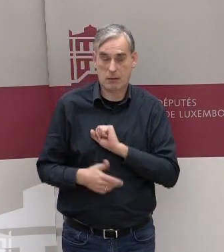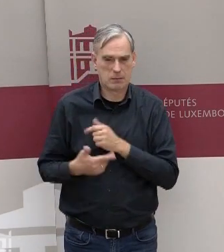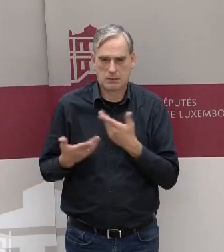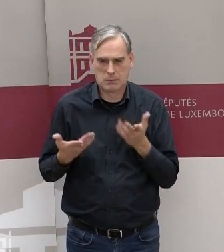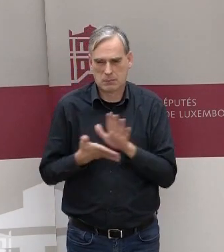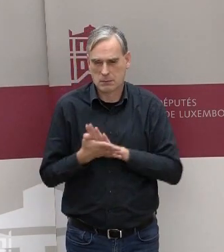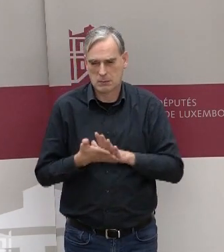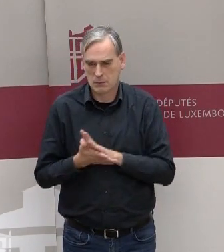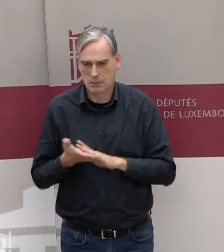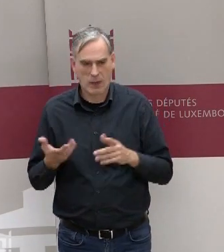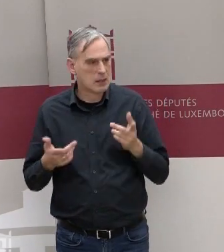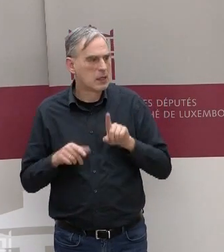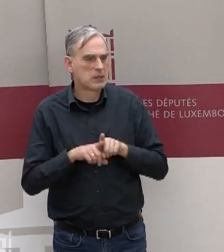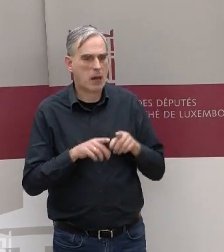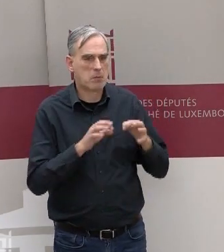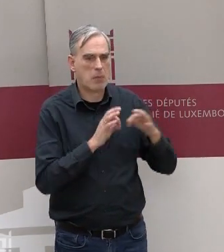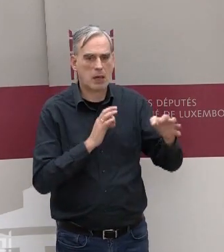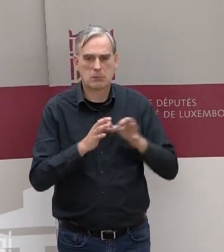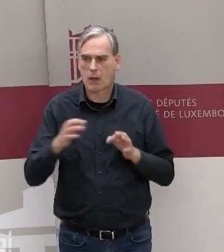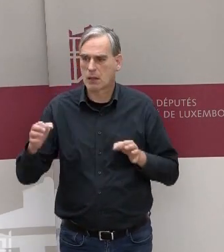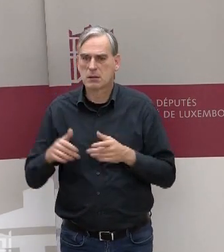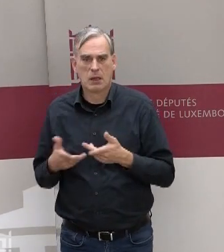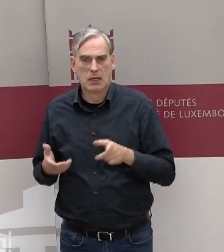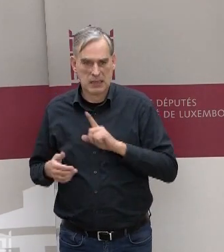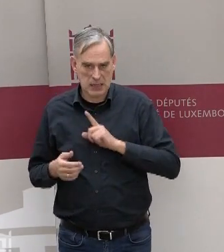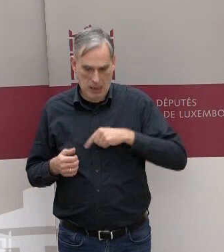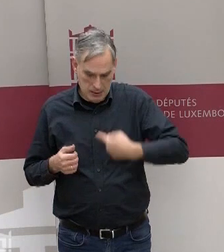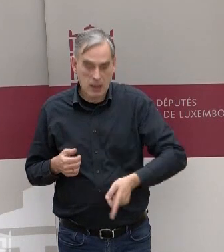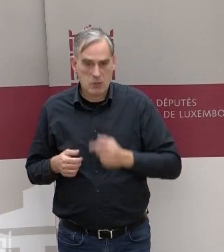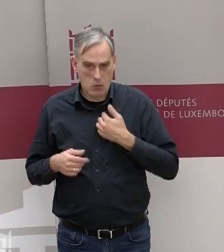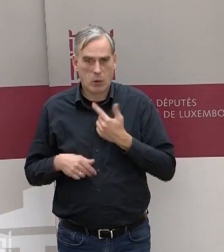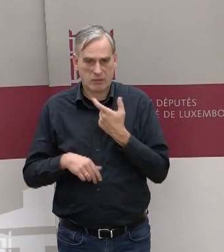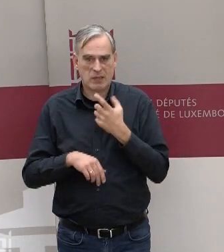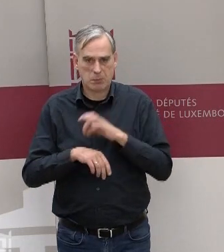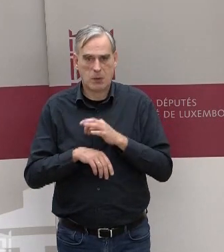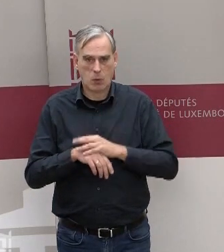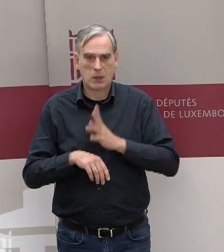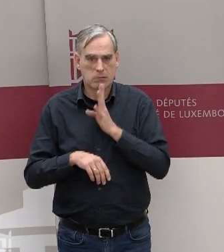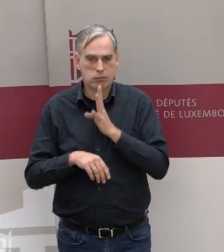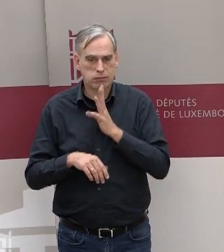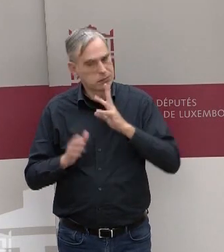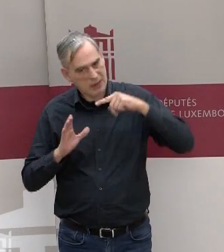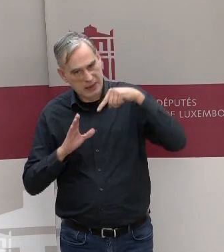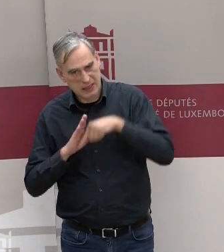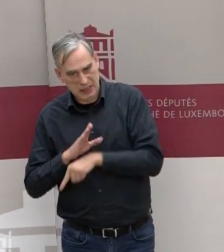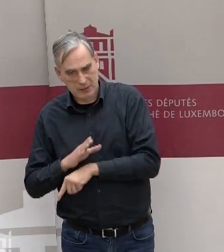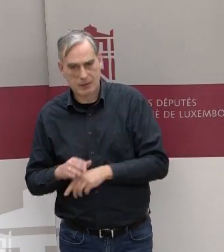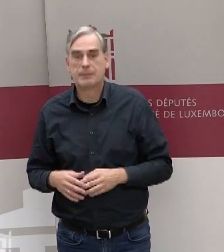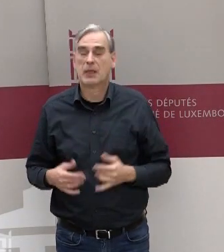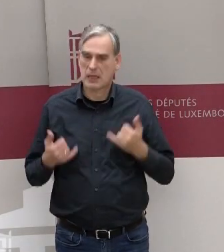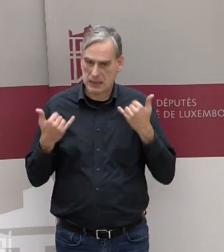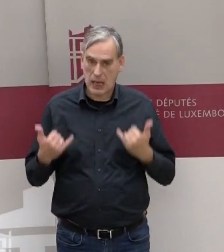heute in den nächsten 20 Minuten wird zu schwätzen kommen. Weil es gibt höchste Zeit für eine mehr ziblierte